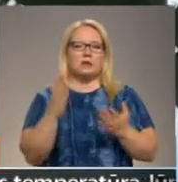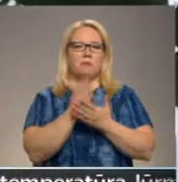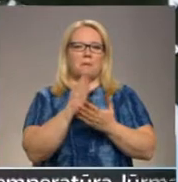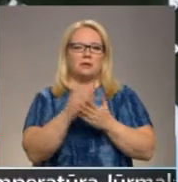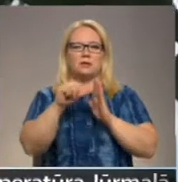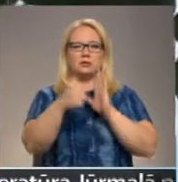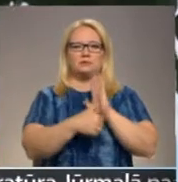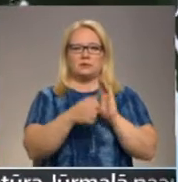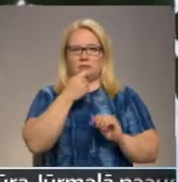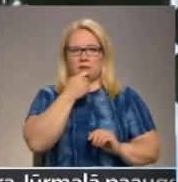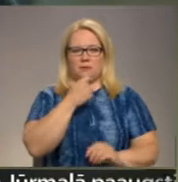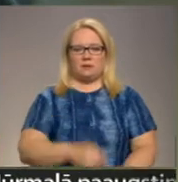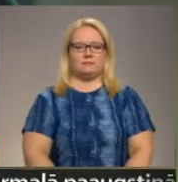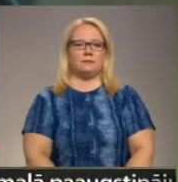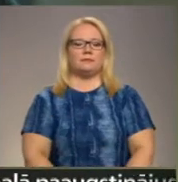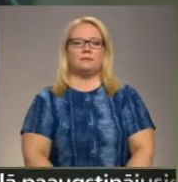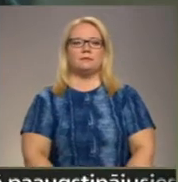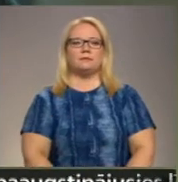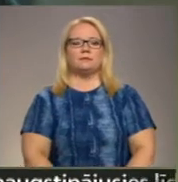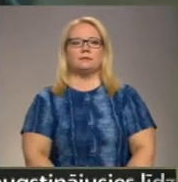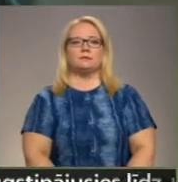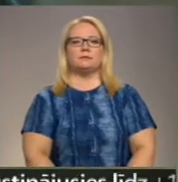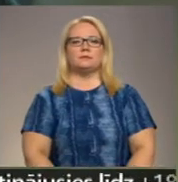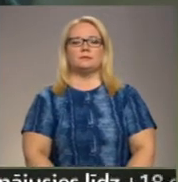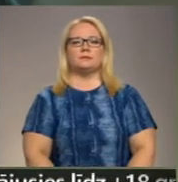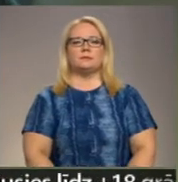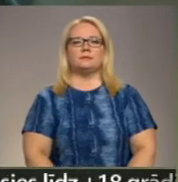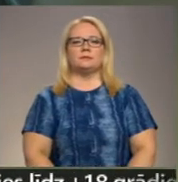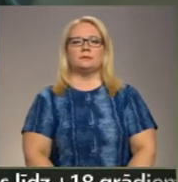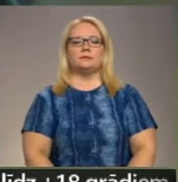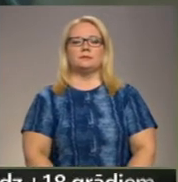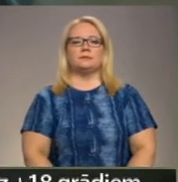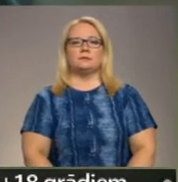16. Septembrī. Ausmas Prukta, Vitālijs Duderenoks, Latgales reģionālā televīzija.